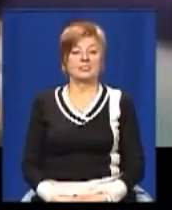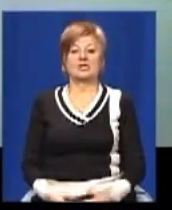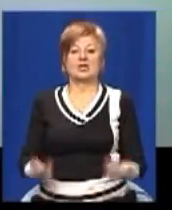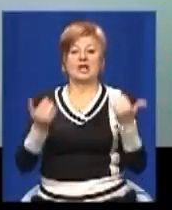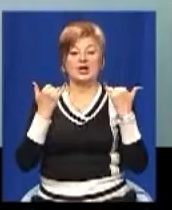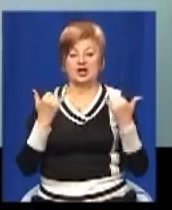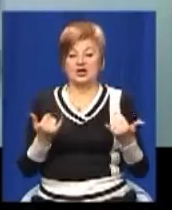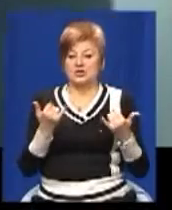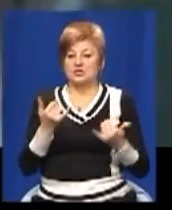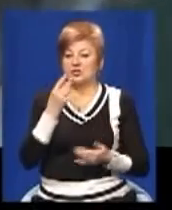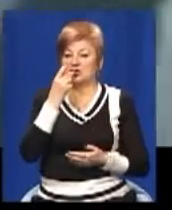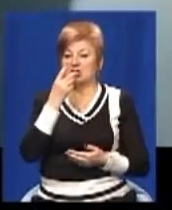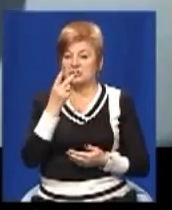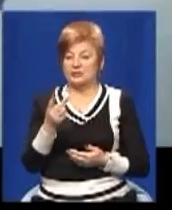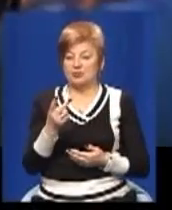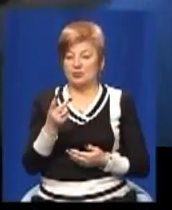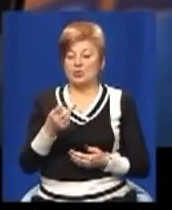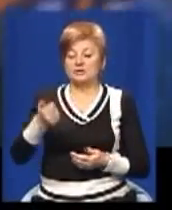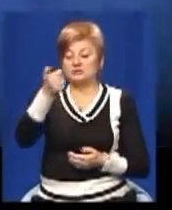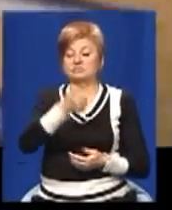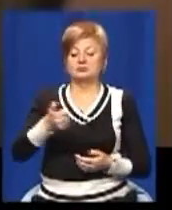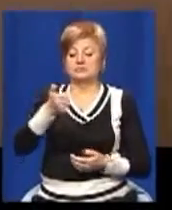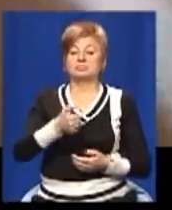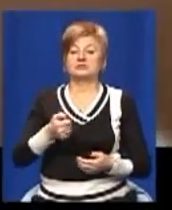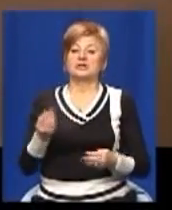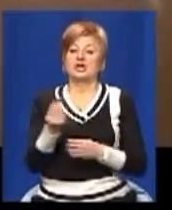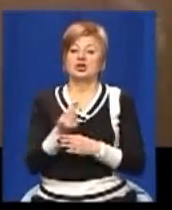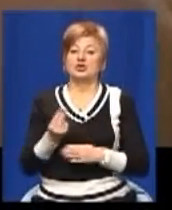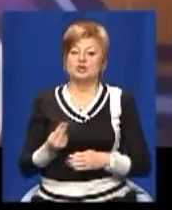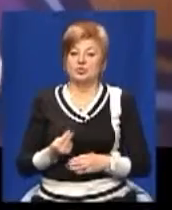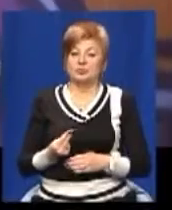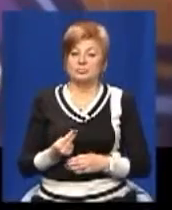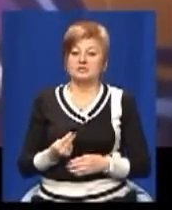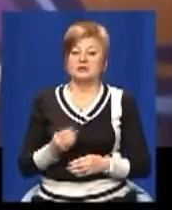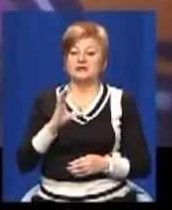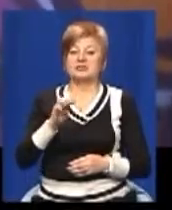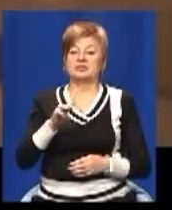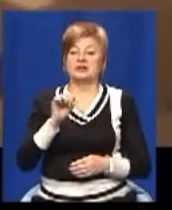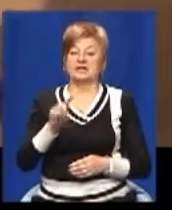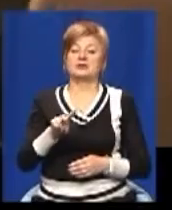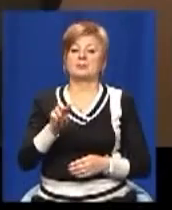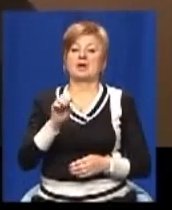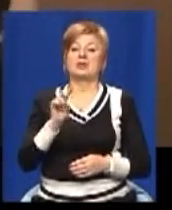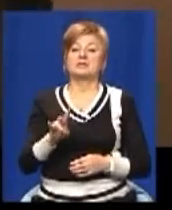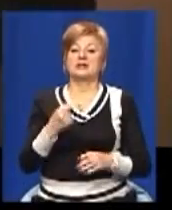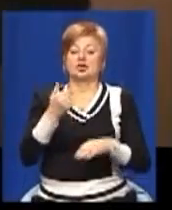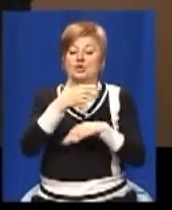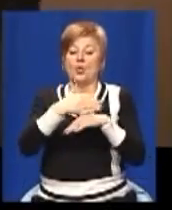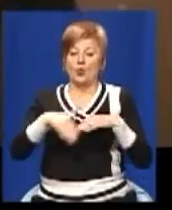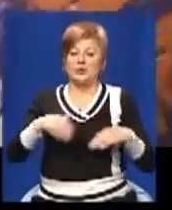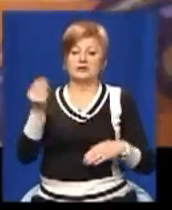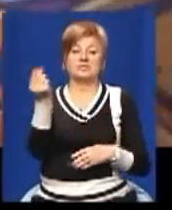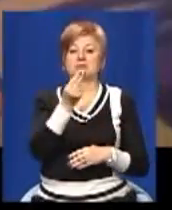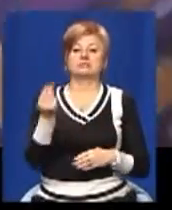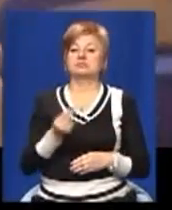сьогодні заглибимося в царину знань стріт-арту, або як ще його називають, 3D. Отже, стріт-арт – це вуличне